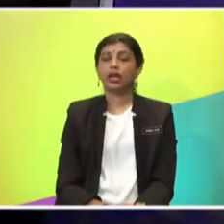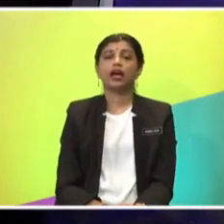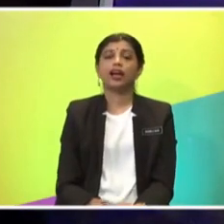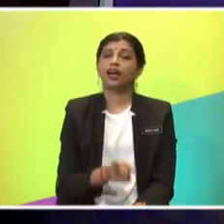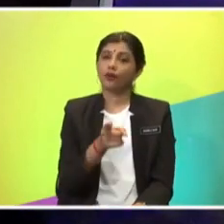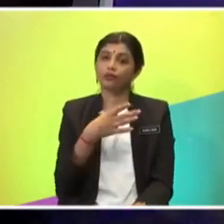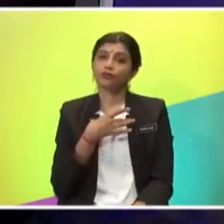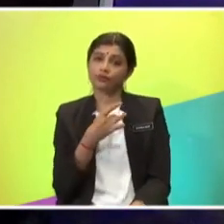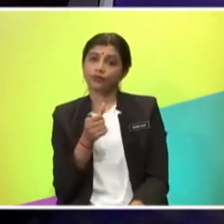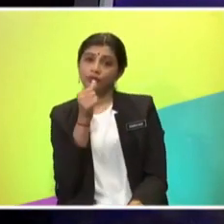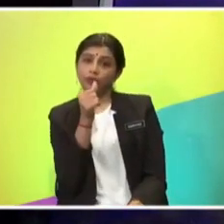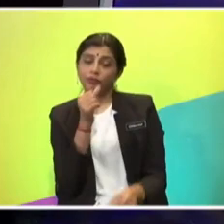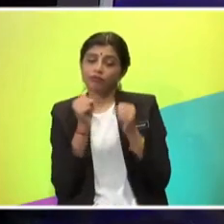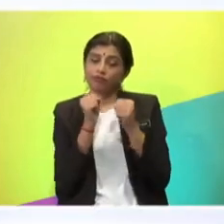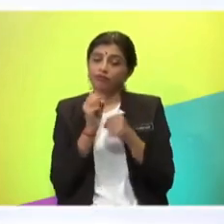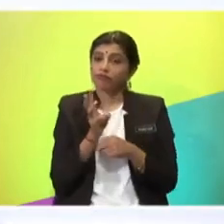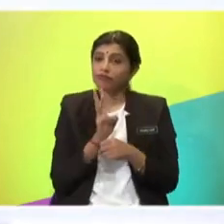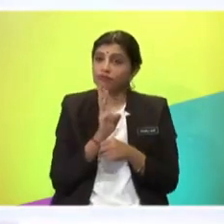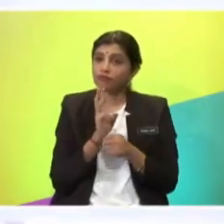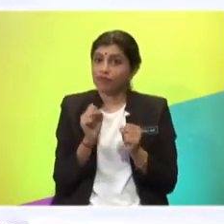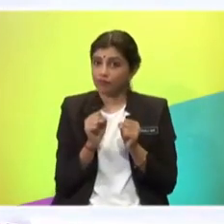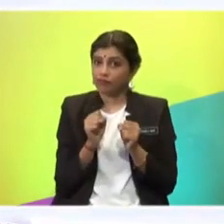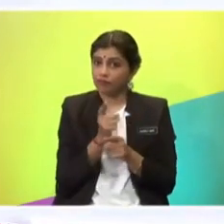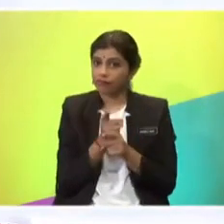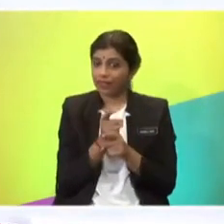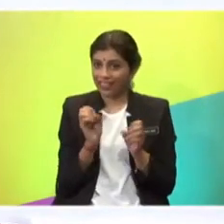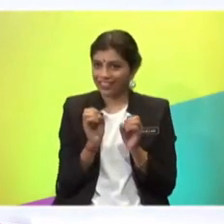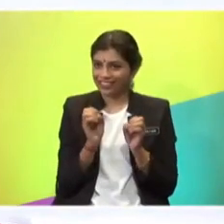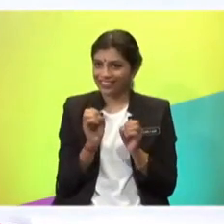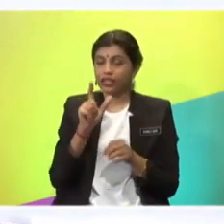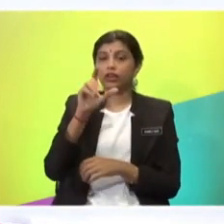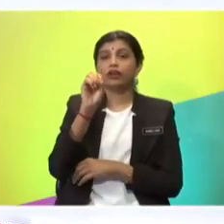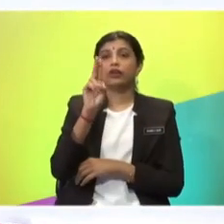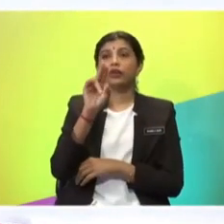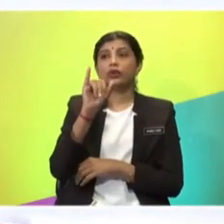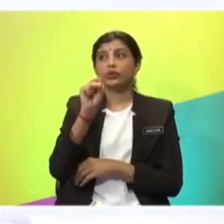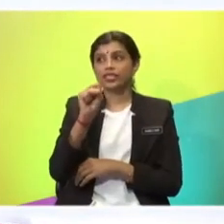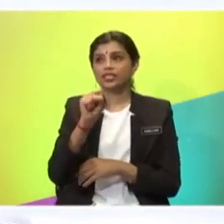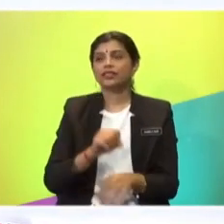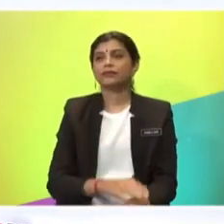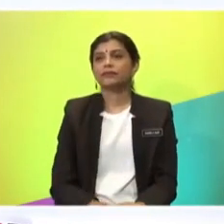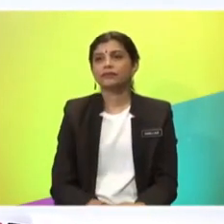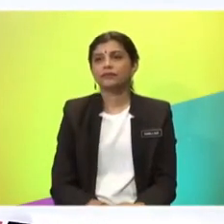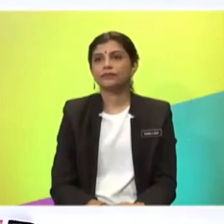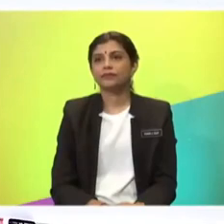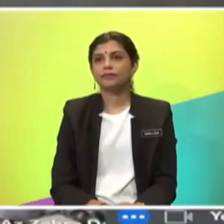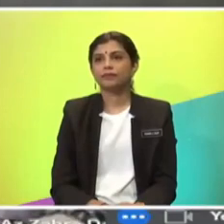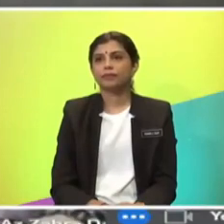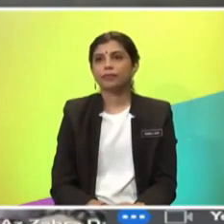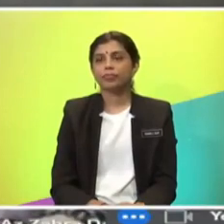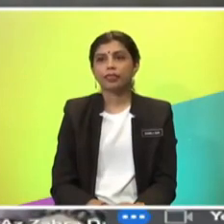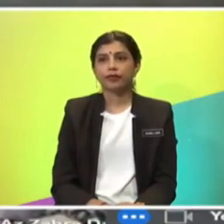sejuk kan. Okey, Louis. Louis pilih apa, Louis? Baik, Louis, silakan Louis. Saya nak